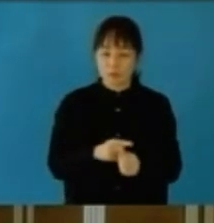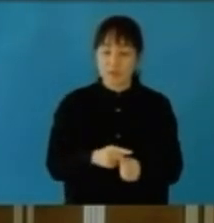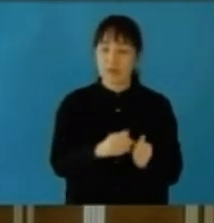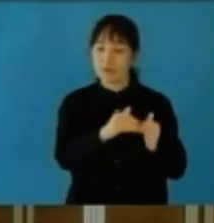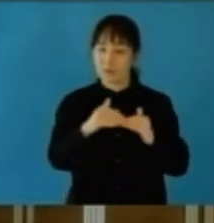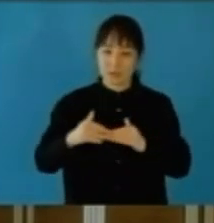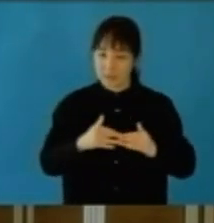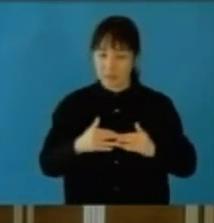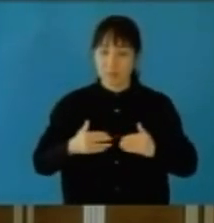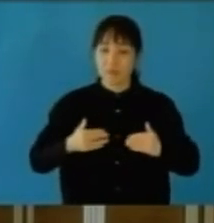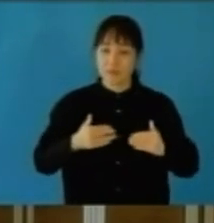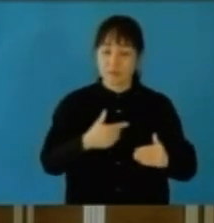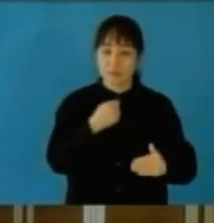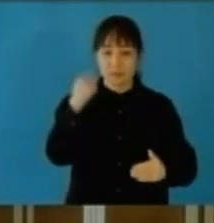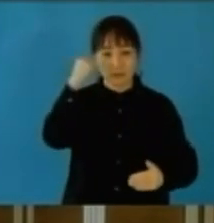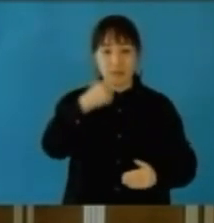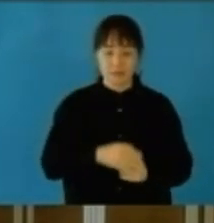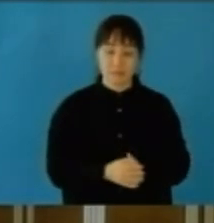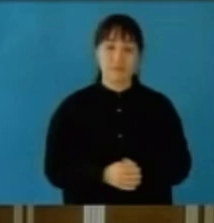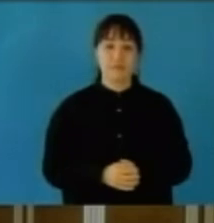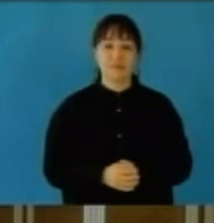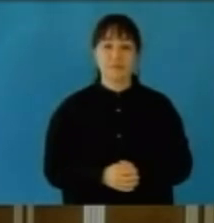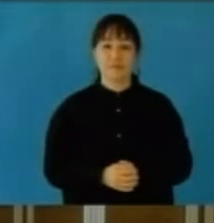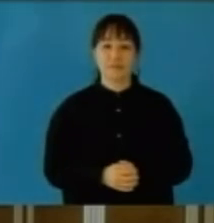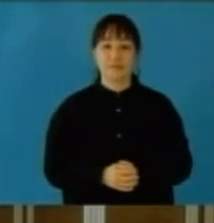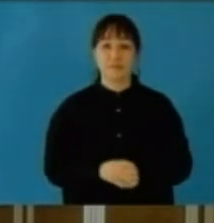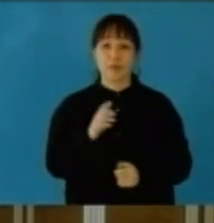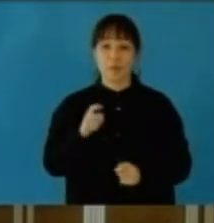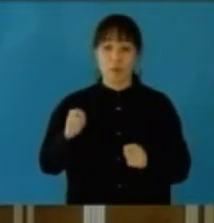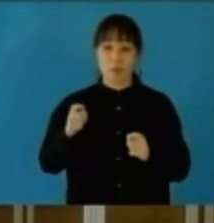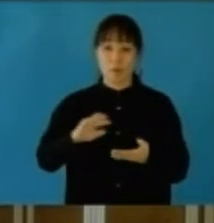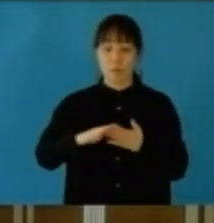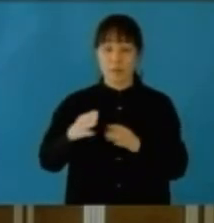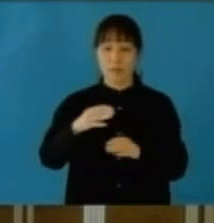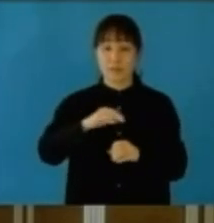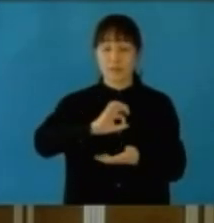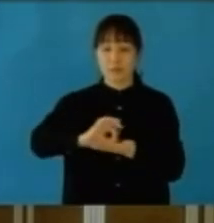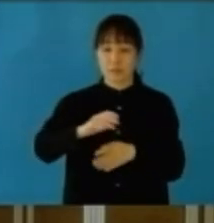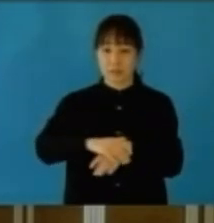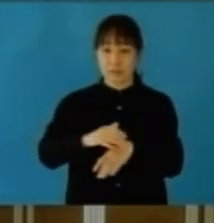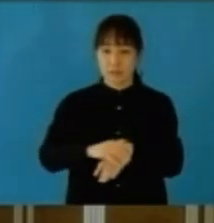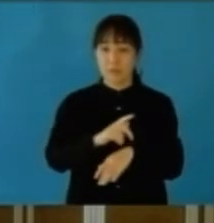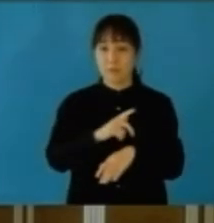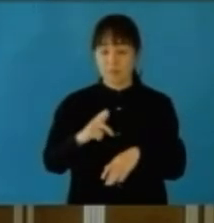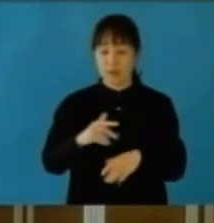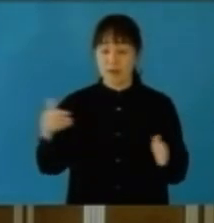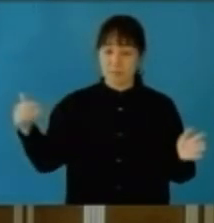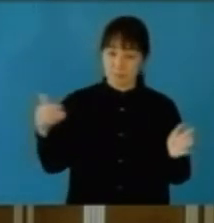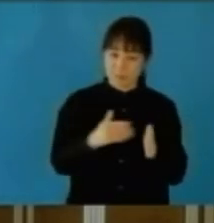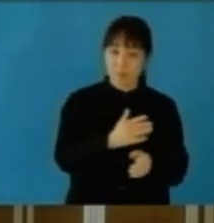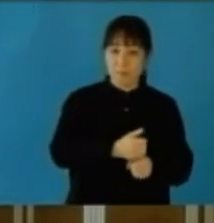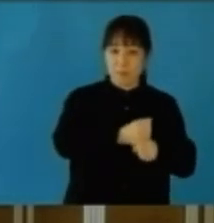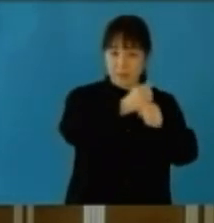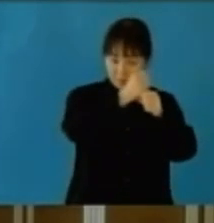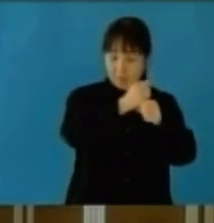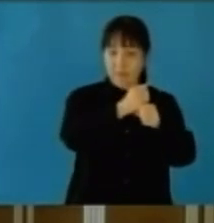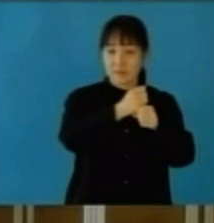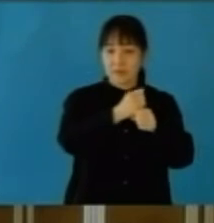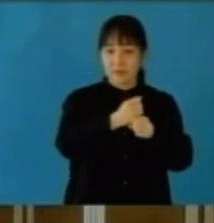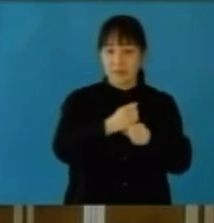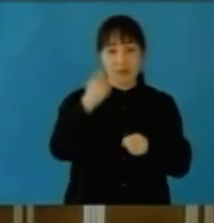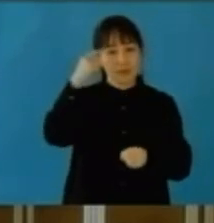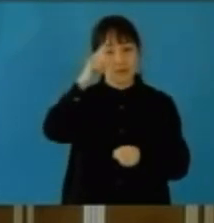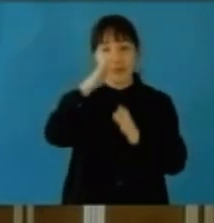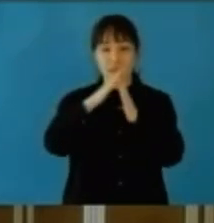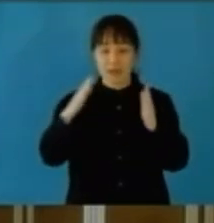ことと なると考えております。本国の利活用の全体像については本年度末の取りまとめに向けて検討委員会において引き続き